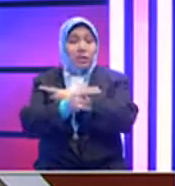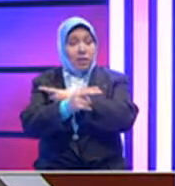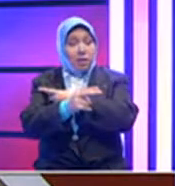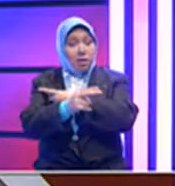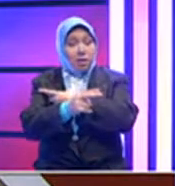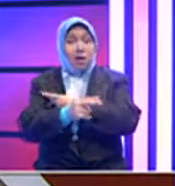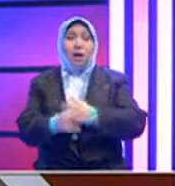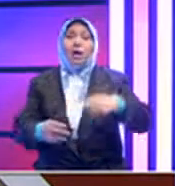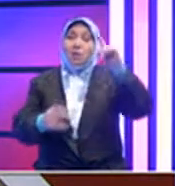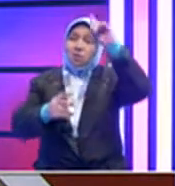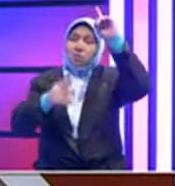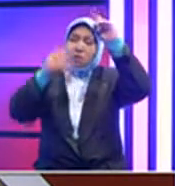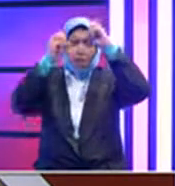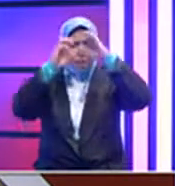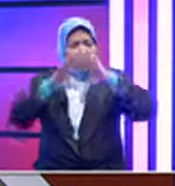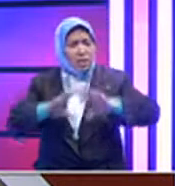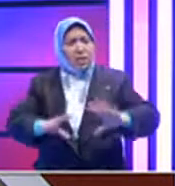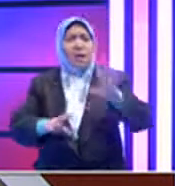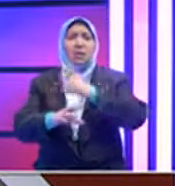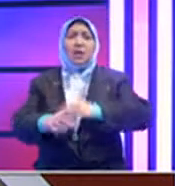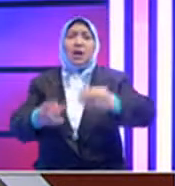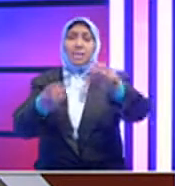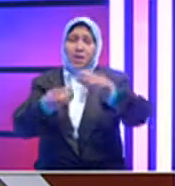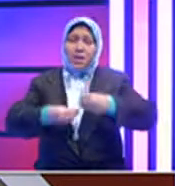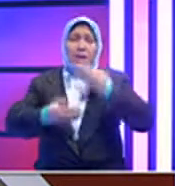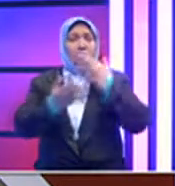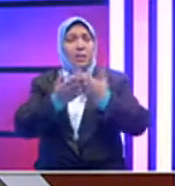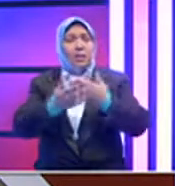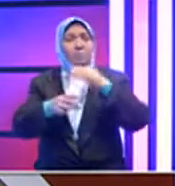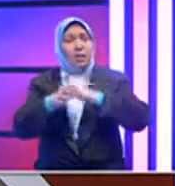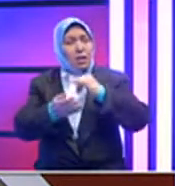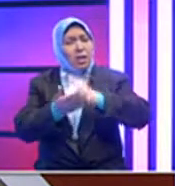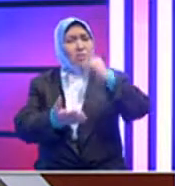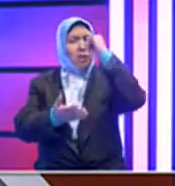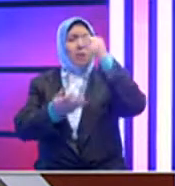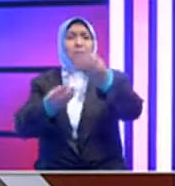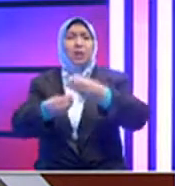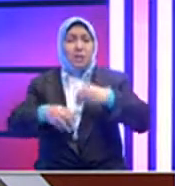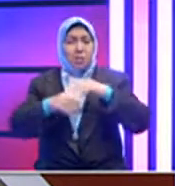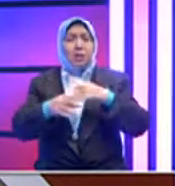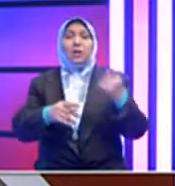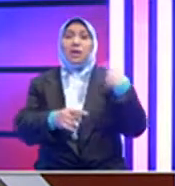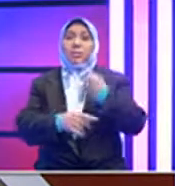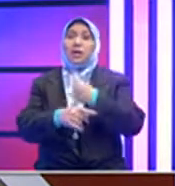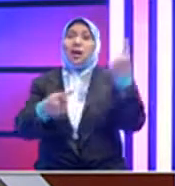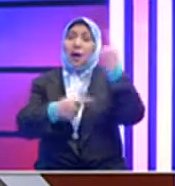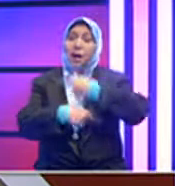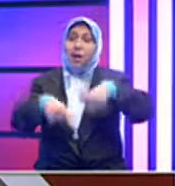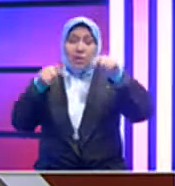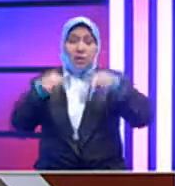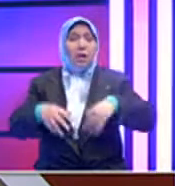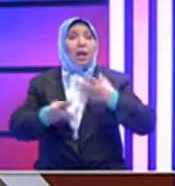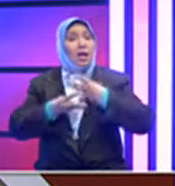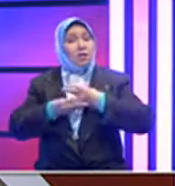illa Ma allamtana innaka Antal Hadi mulhakim robbi zidni Ilma Profesor ahli sodri